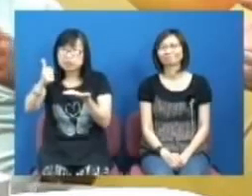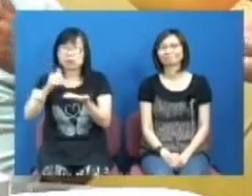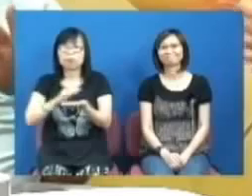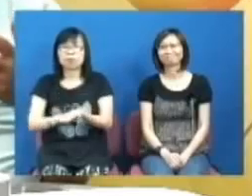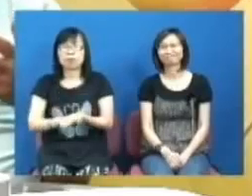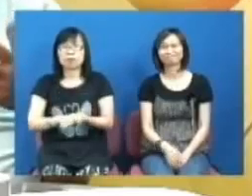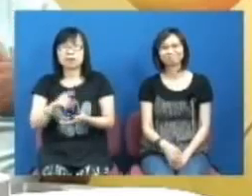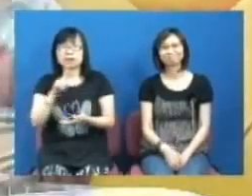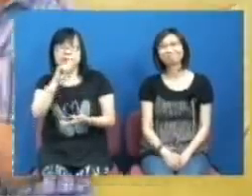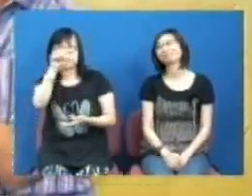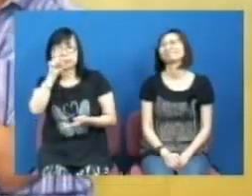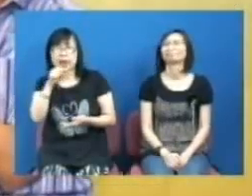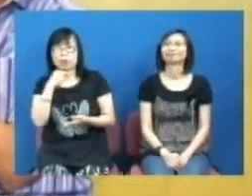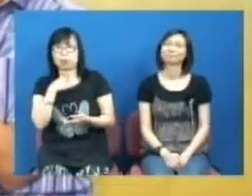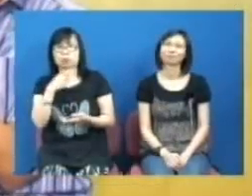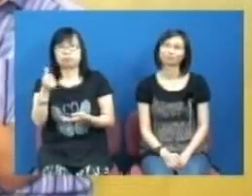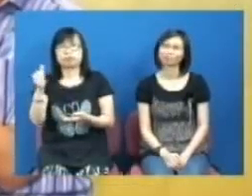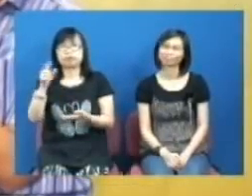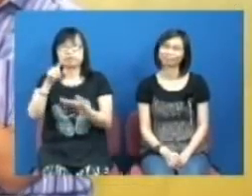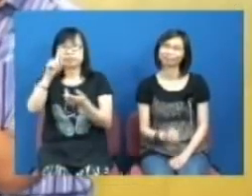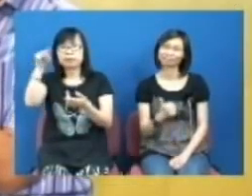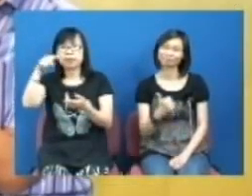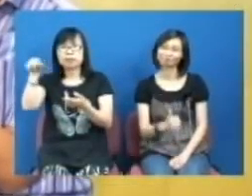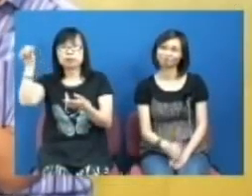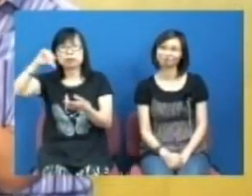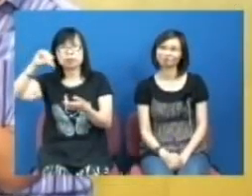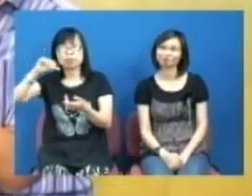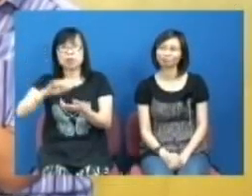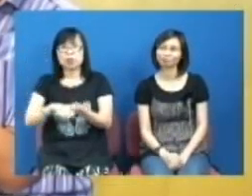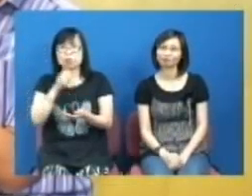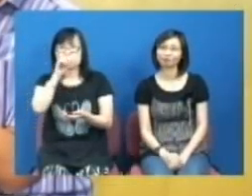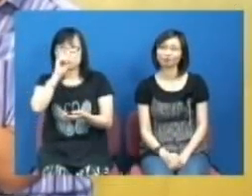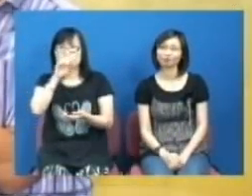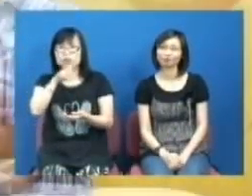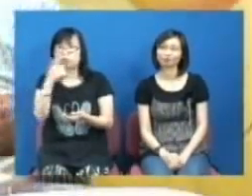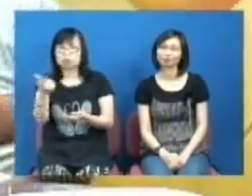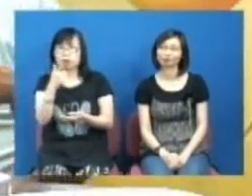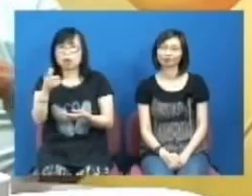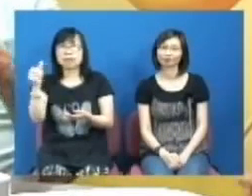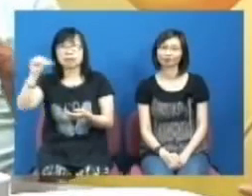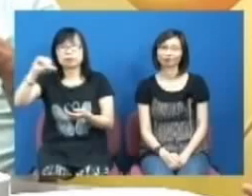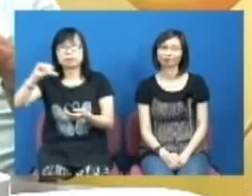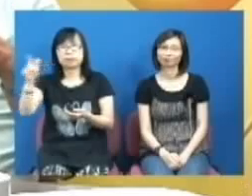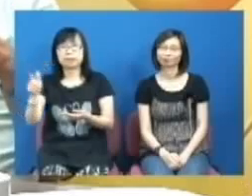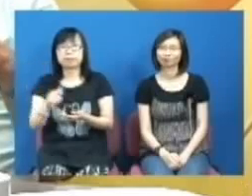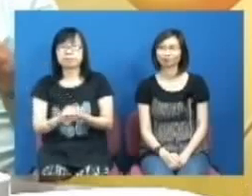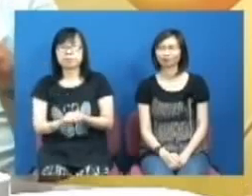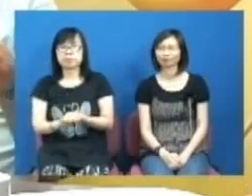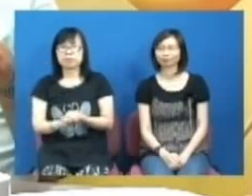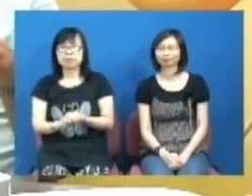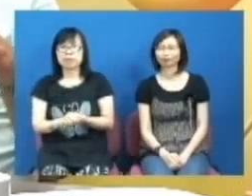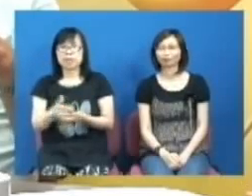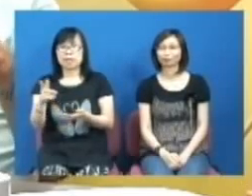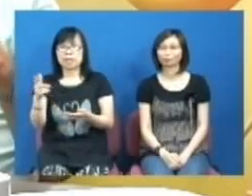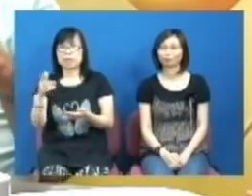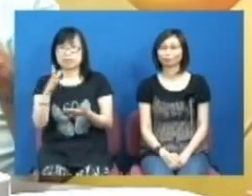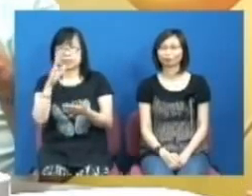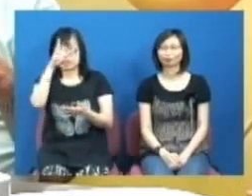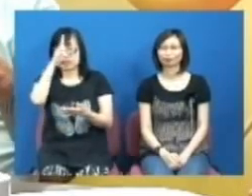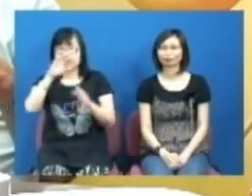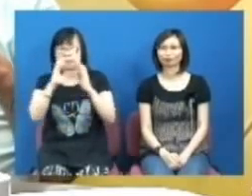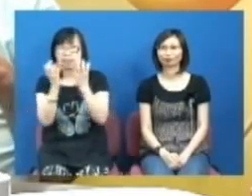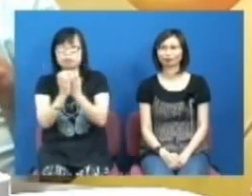解佢會失分啊？因為點解咧？因為你越講得多嘢，就會有機會失分啊嘛。所以而家呢個政黨政